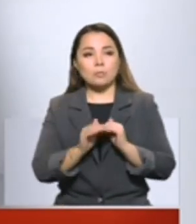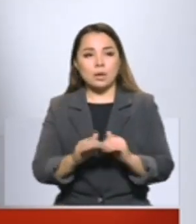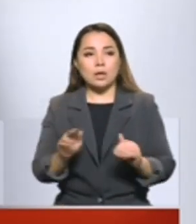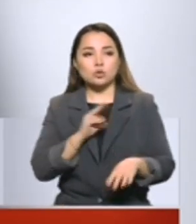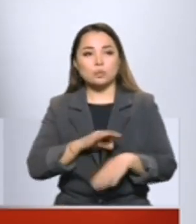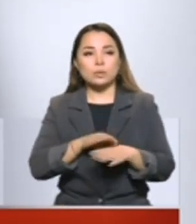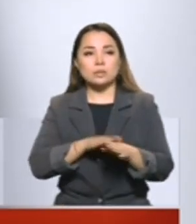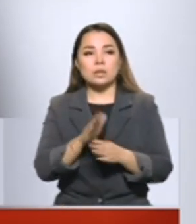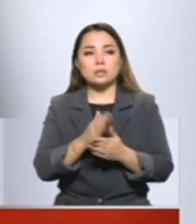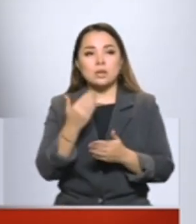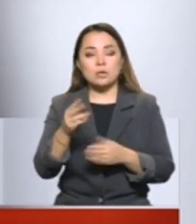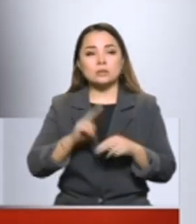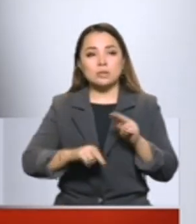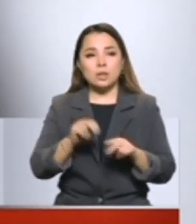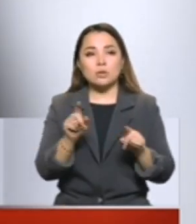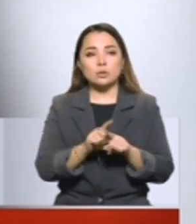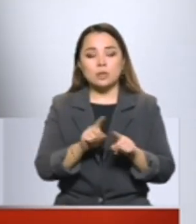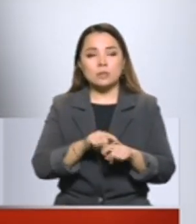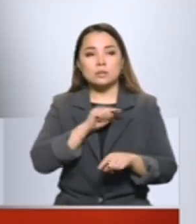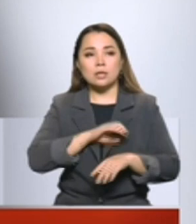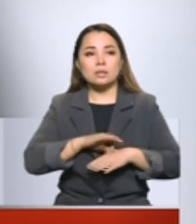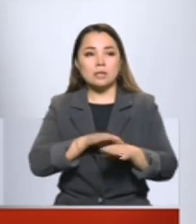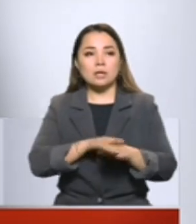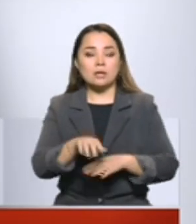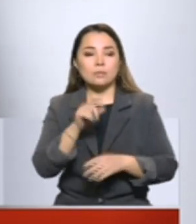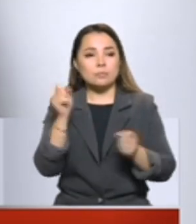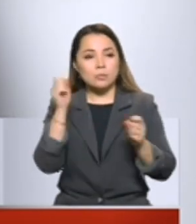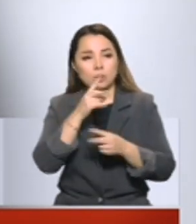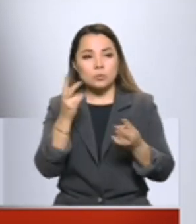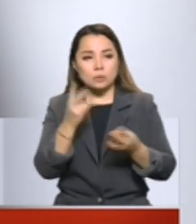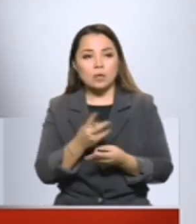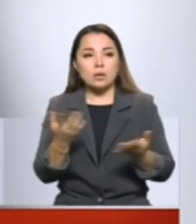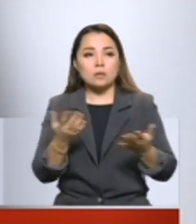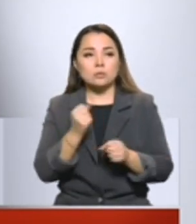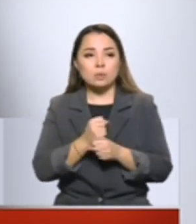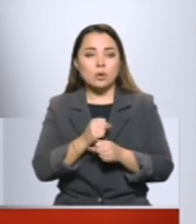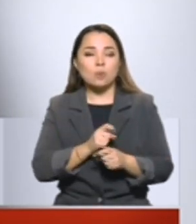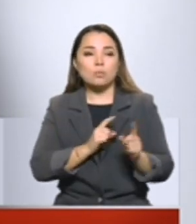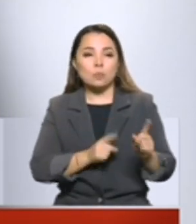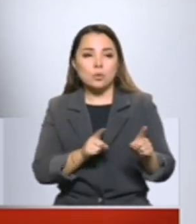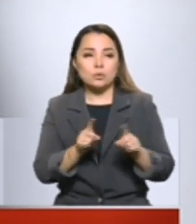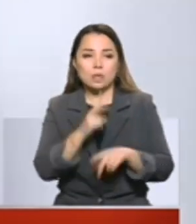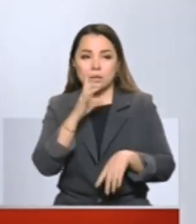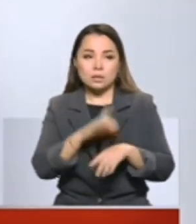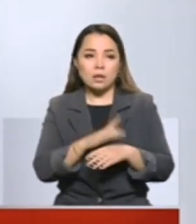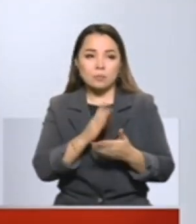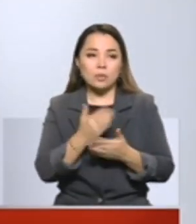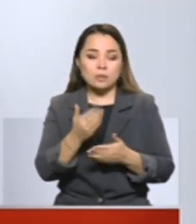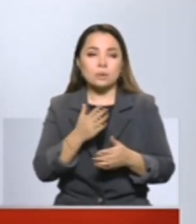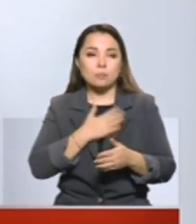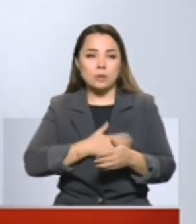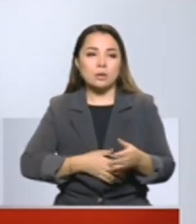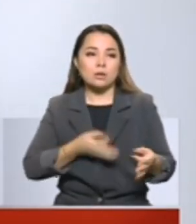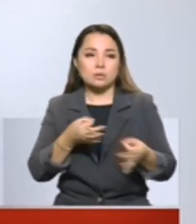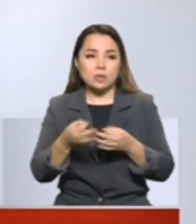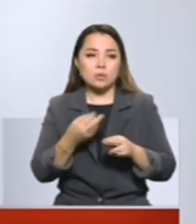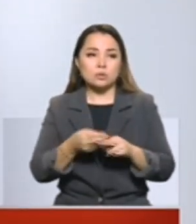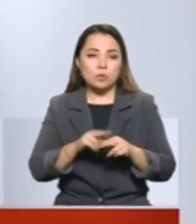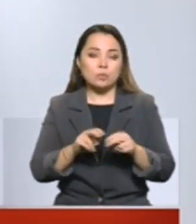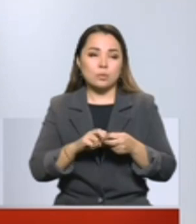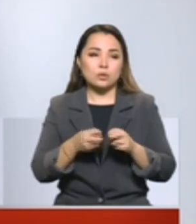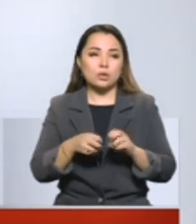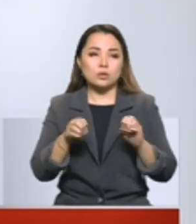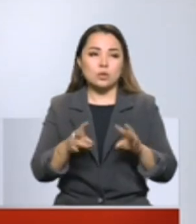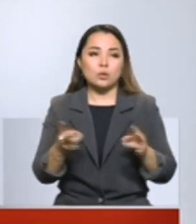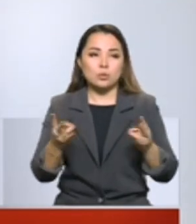жұмыс жасағанда оның көңіл күйіне, іс-қимылына мән бергені жөн. Ал қандай да бір қорқыту белгілерін байқаса, байыпты түрде ғана бұл мәселені